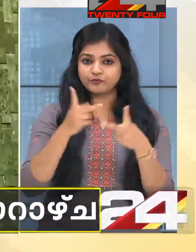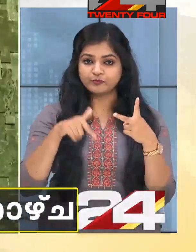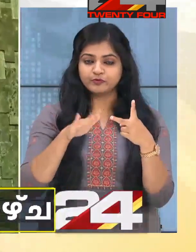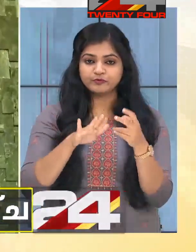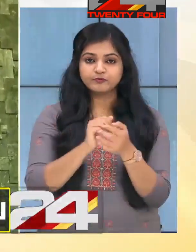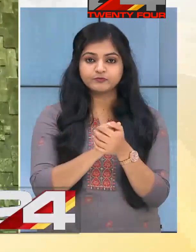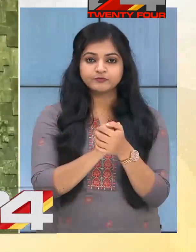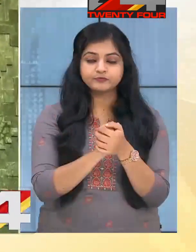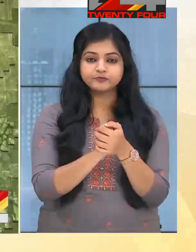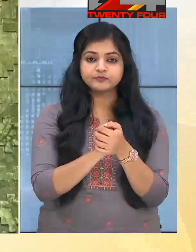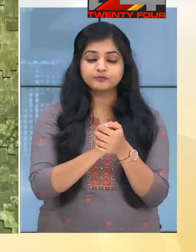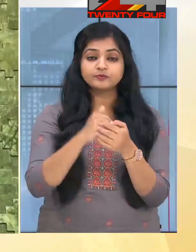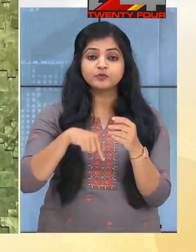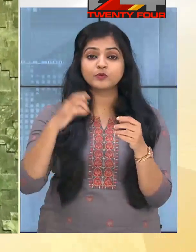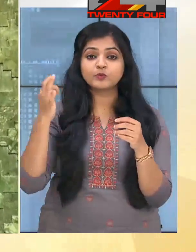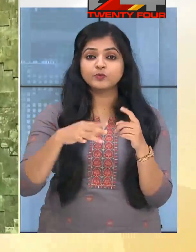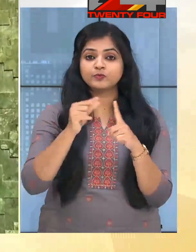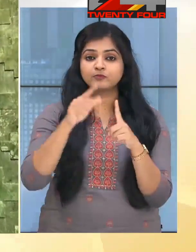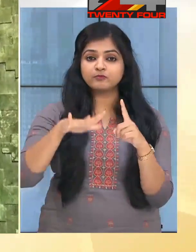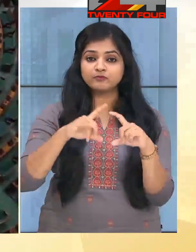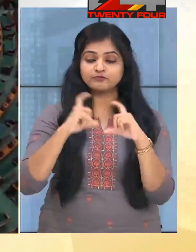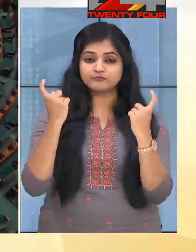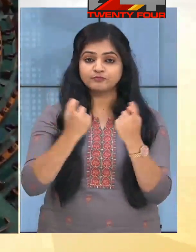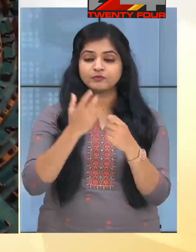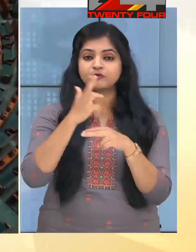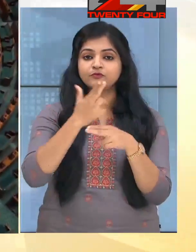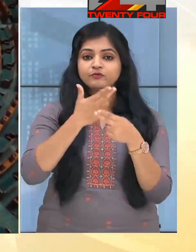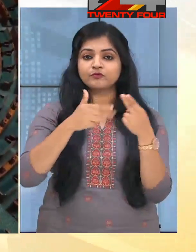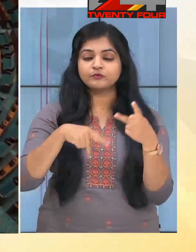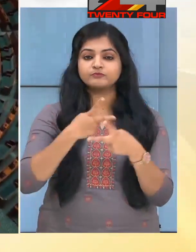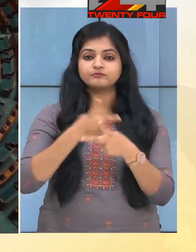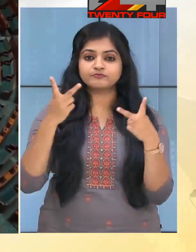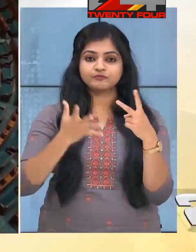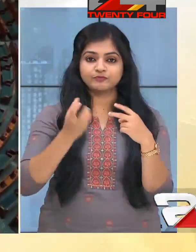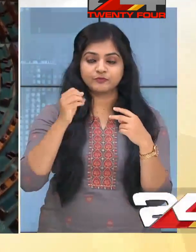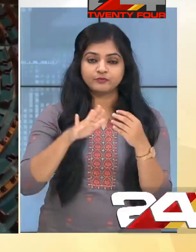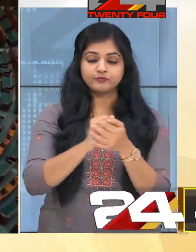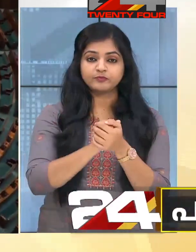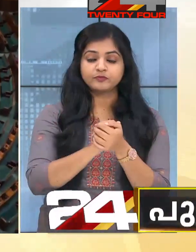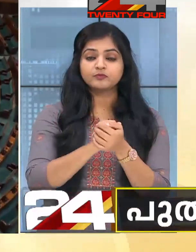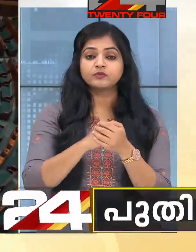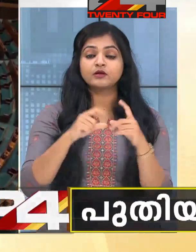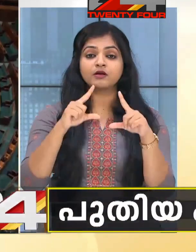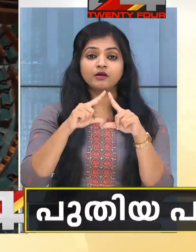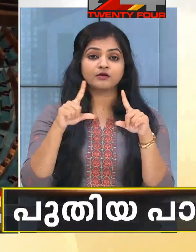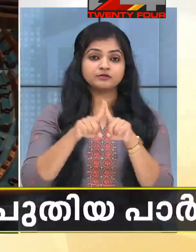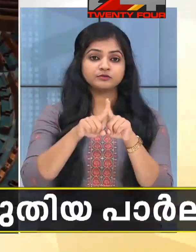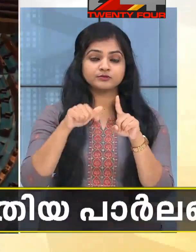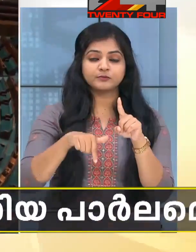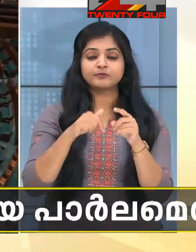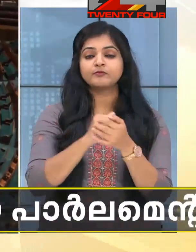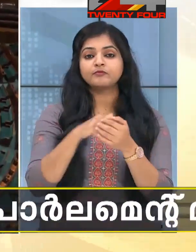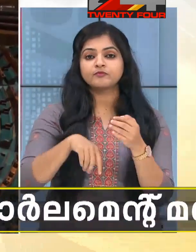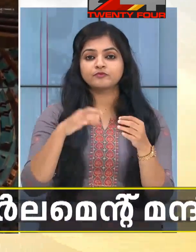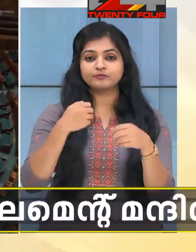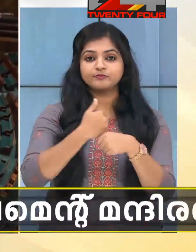തീർച്ചയായിട്ടും നമ്മുടെ പുതിയ പാർലമെന്റ് മന്ദിരത്തിന്റെ ദൃശ്യങ്ങളാണ് ഇപ്പോൾ പുറത്ത് വന്നിരിക്കുന്നത്. ത്രികോണ ആകൃതിയിലാണ് നമ്മുടെ പുതിയ പാർലമെന്റ്